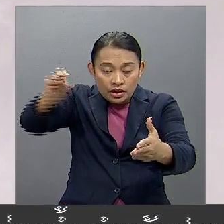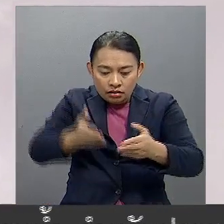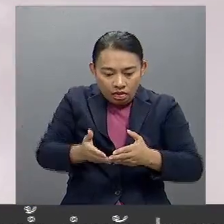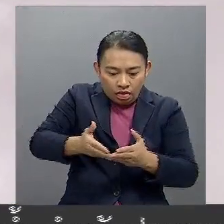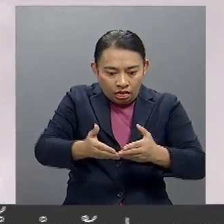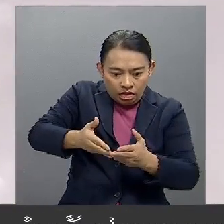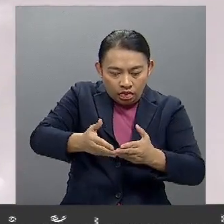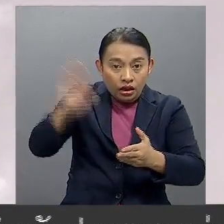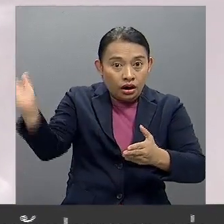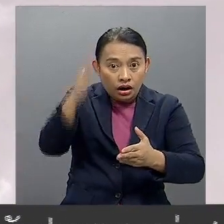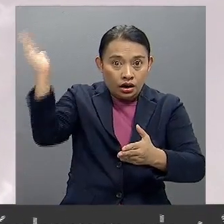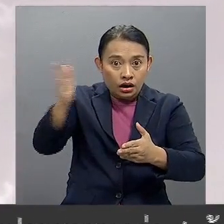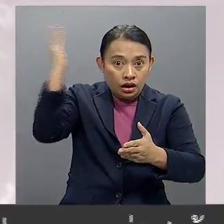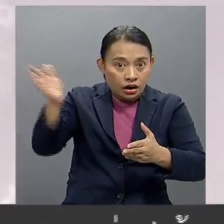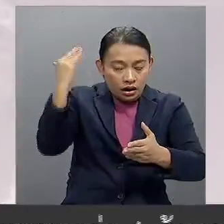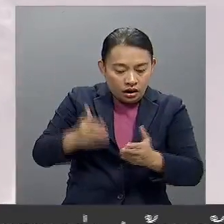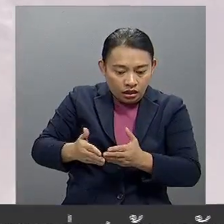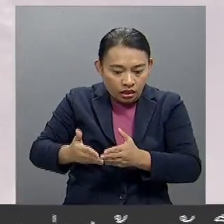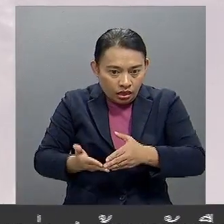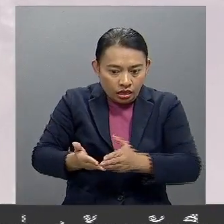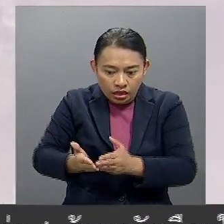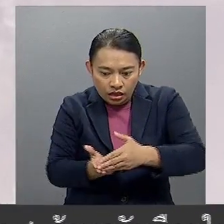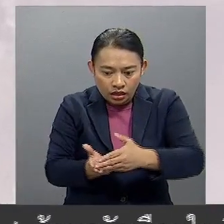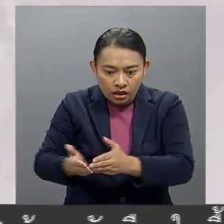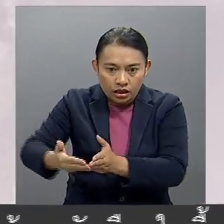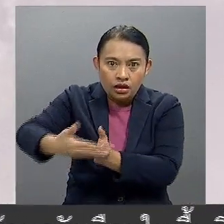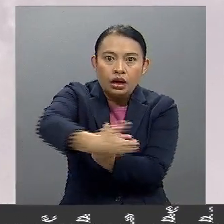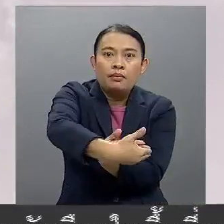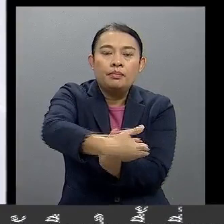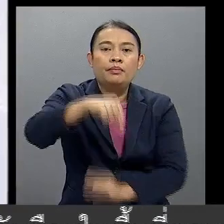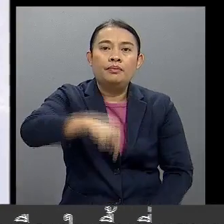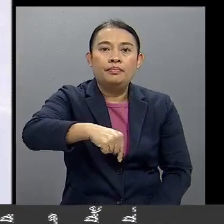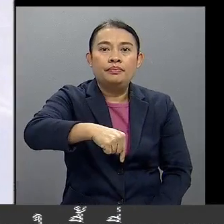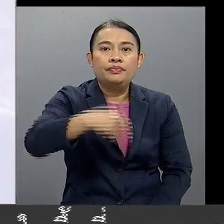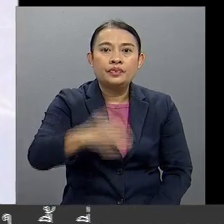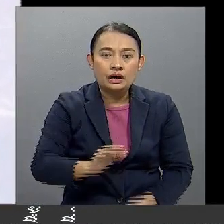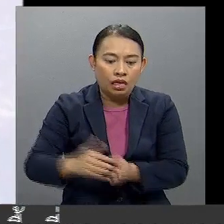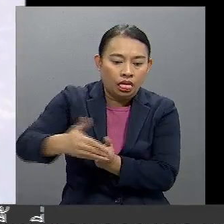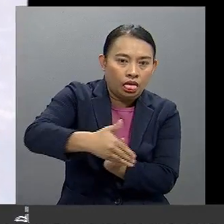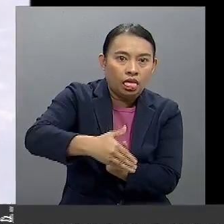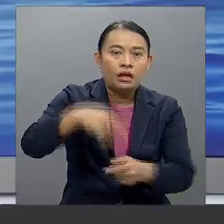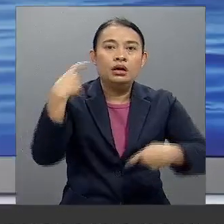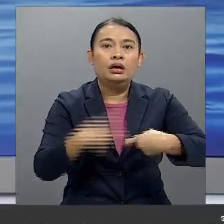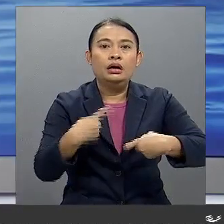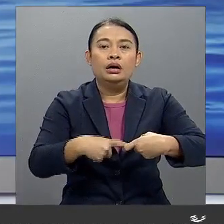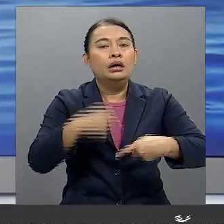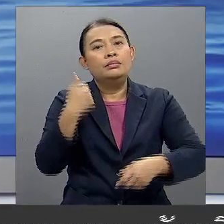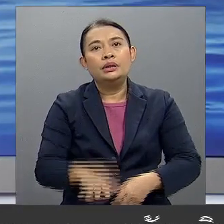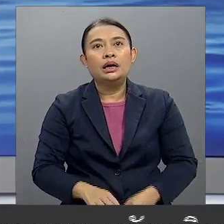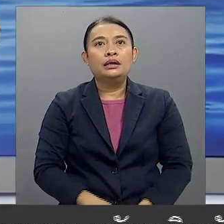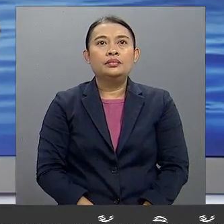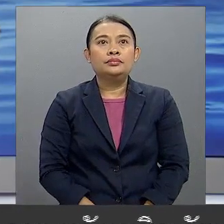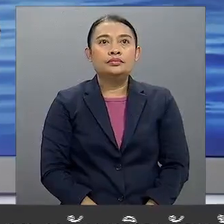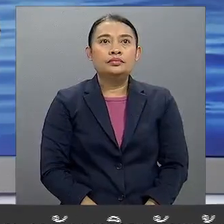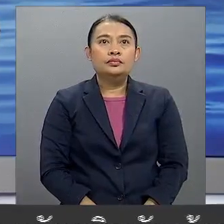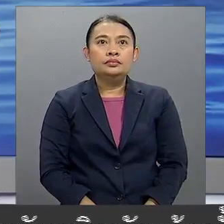คแงทำให้เรือนขวางเส้นทางและเกยตื่นจนไม่สามารถขยับไปไหนได้อยางทบ